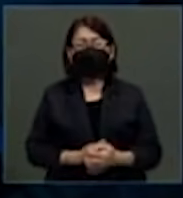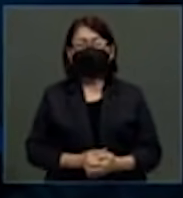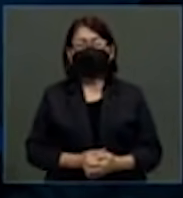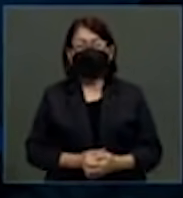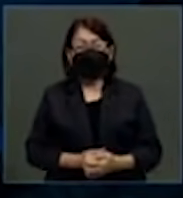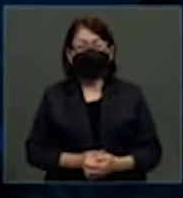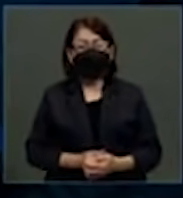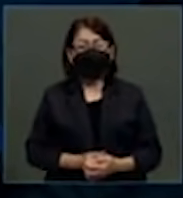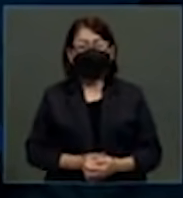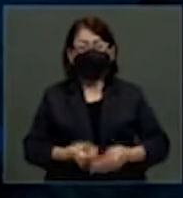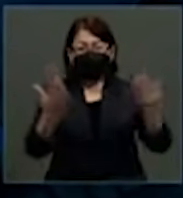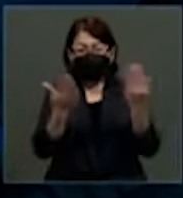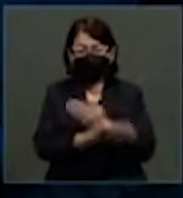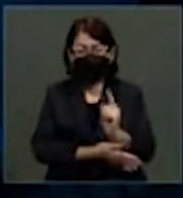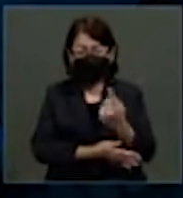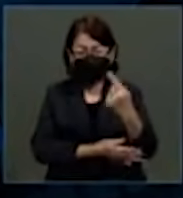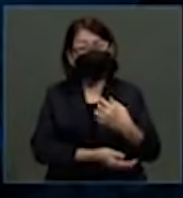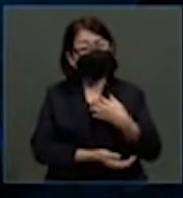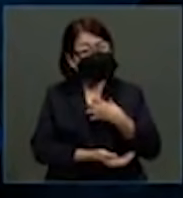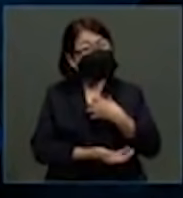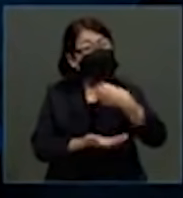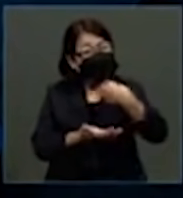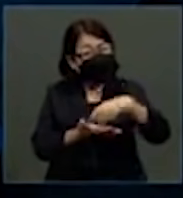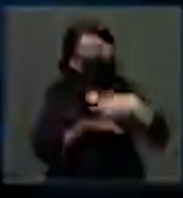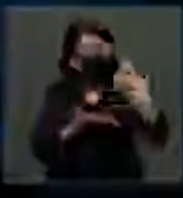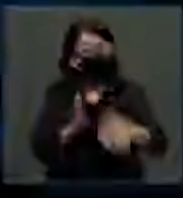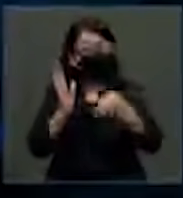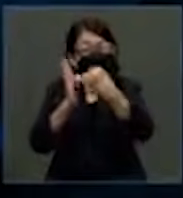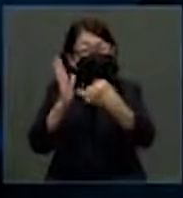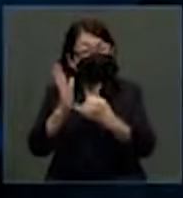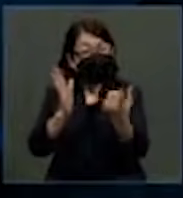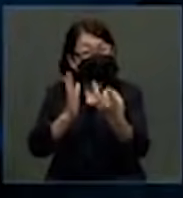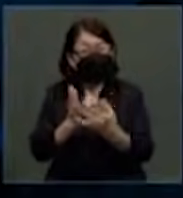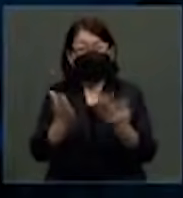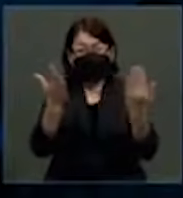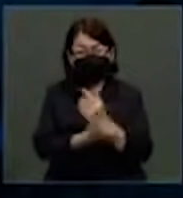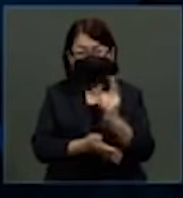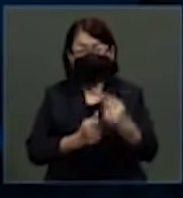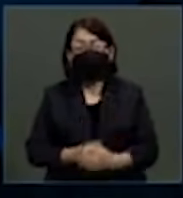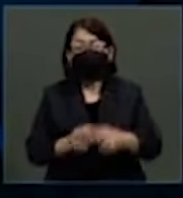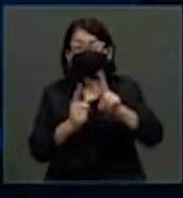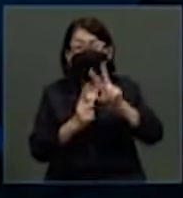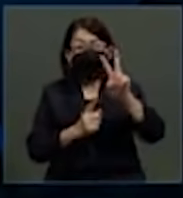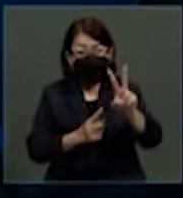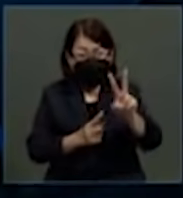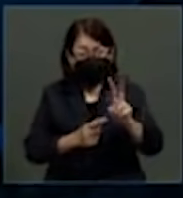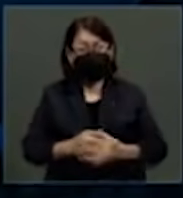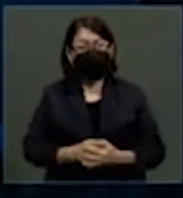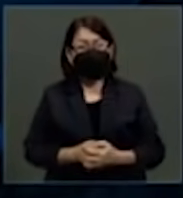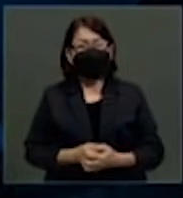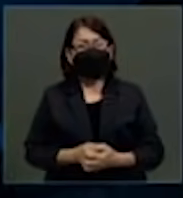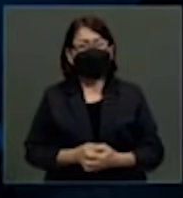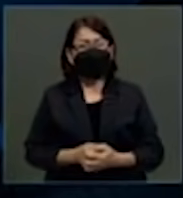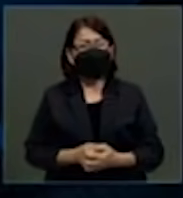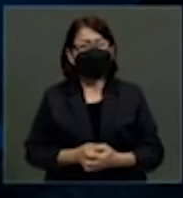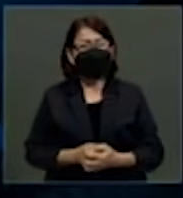154งอนะครับมีสาระสำคัญก็คือในข้อที่1นะครับก็เป็นเรื่องของการปรับระดับพื้นที่ที่ผมได้